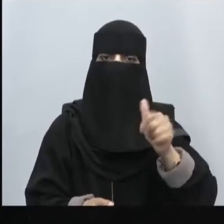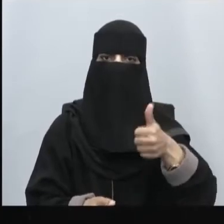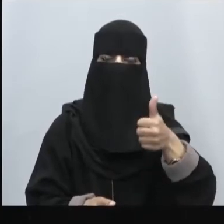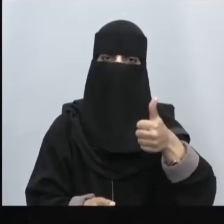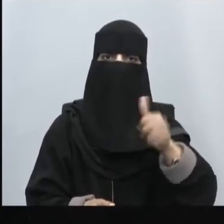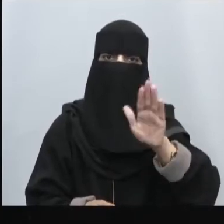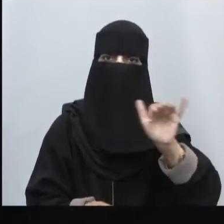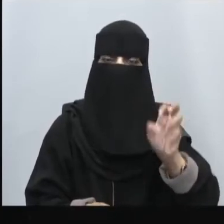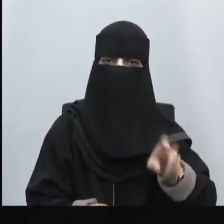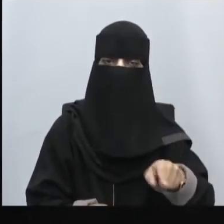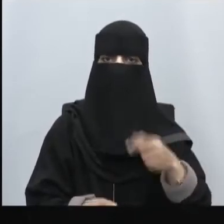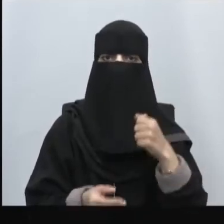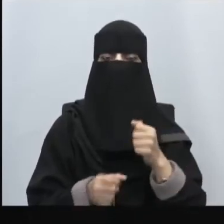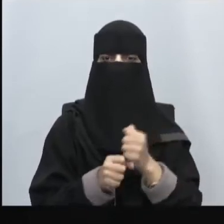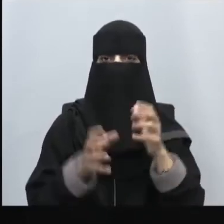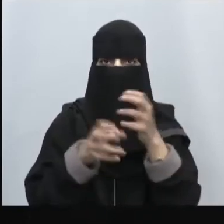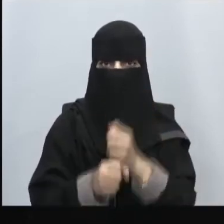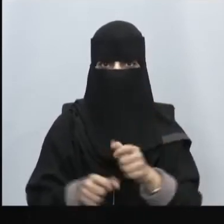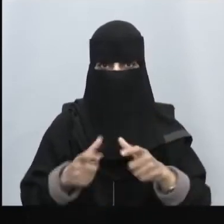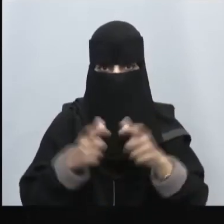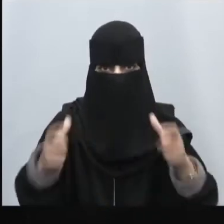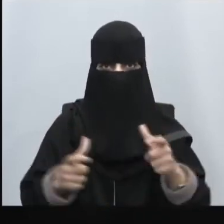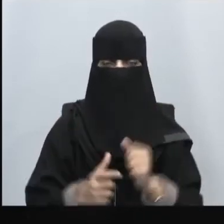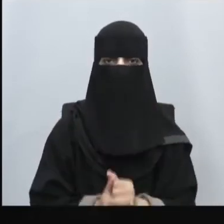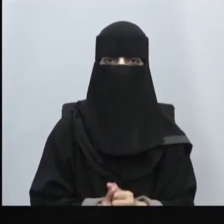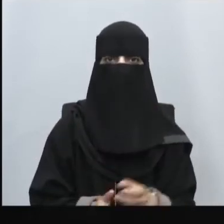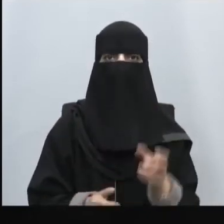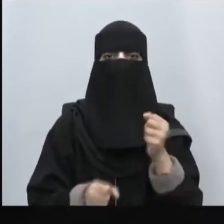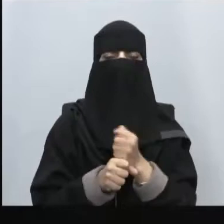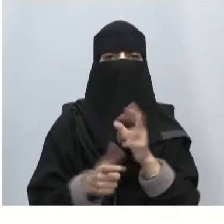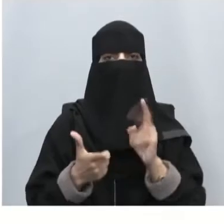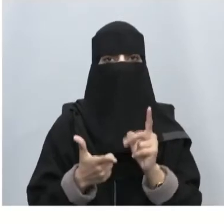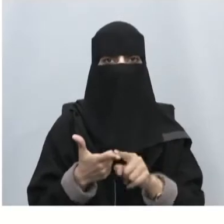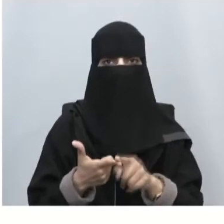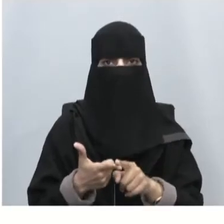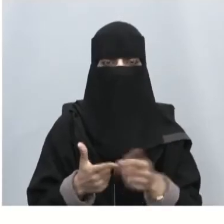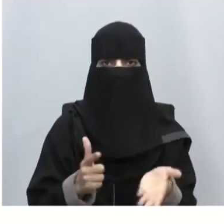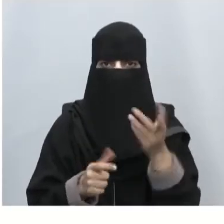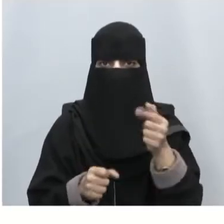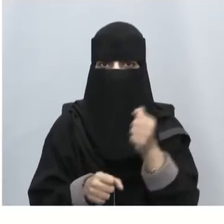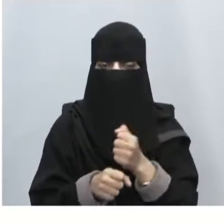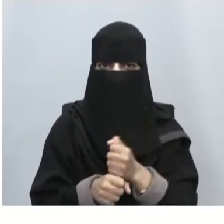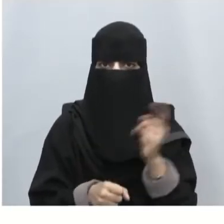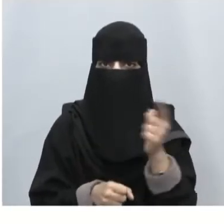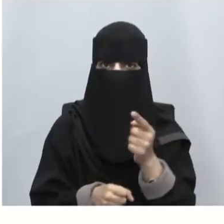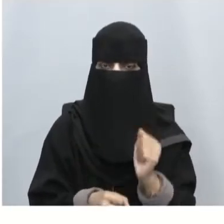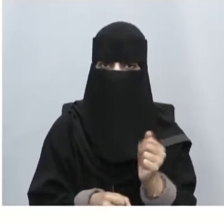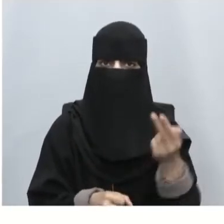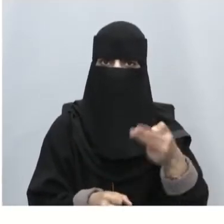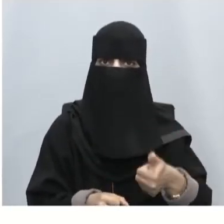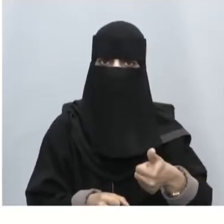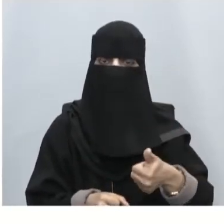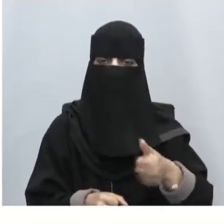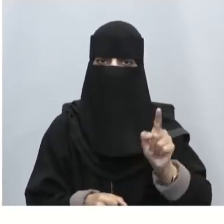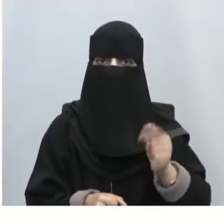محافظه على هذا الامتداد العمل الثاني الذي قام به العباسيون طلاب وطالباتي